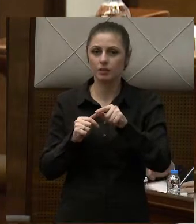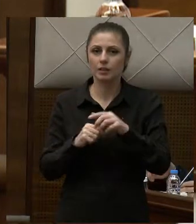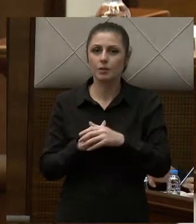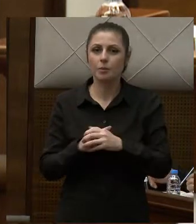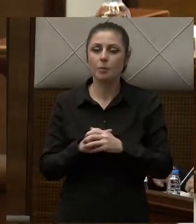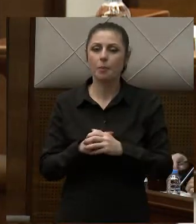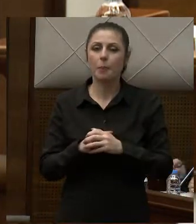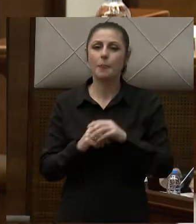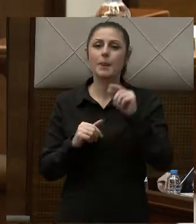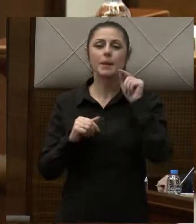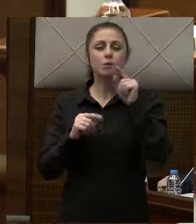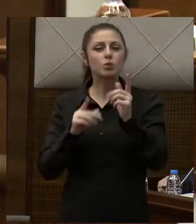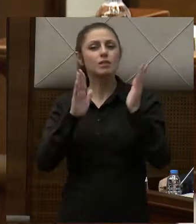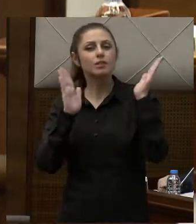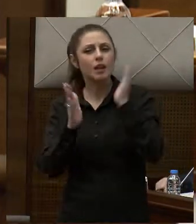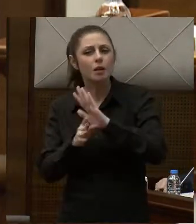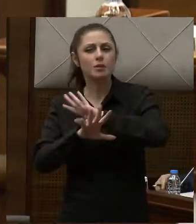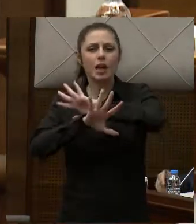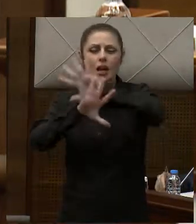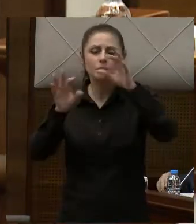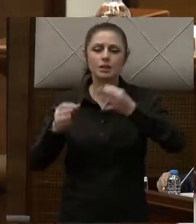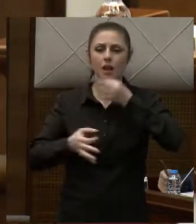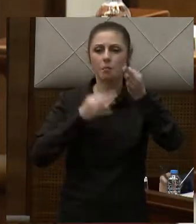hainlerin püskürtülmesinde önemli bir rol oynadı.